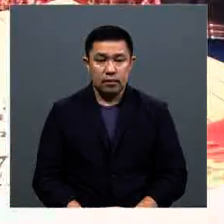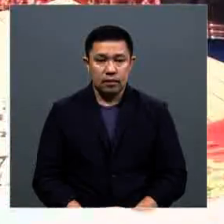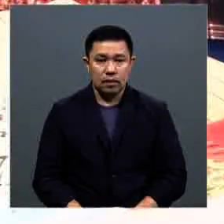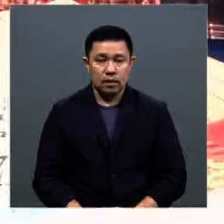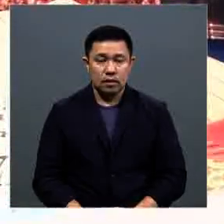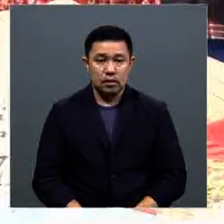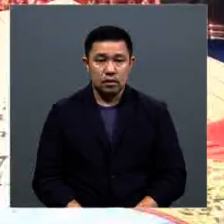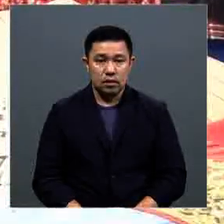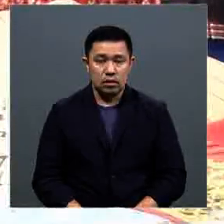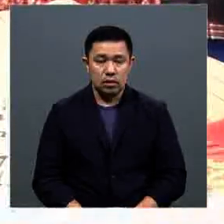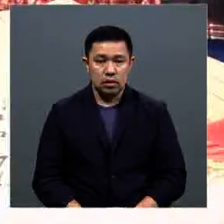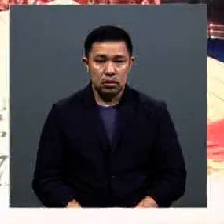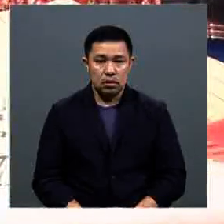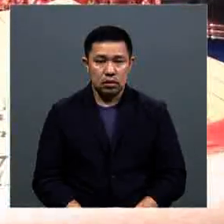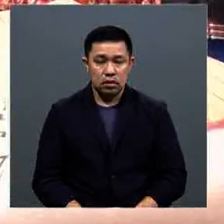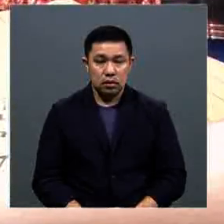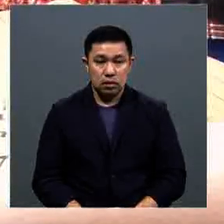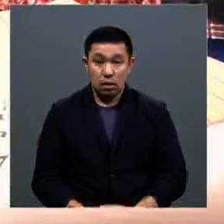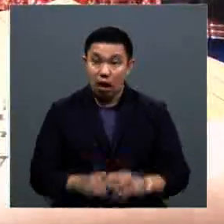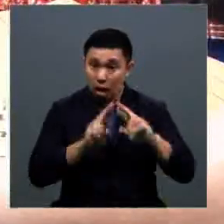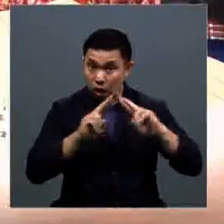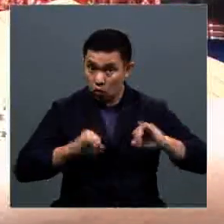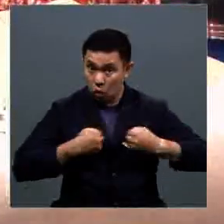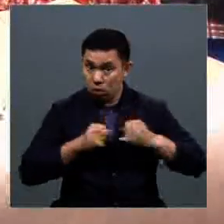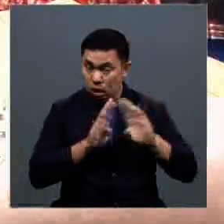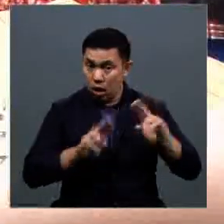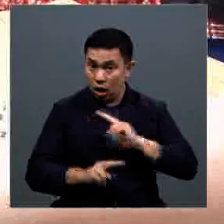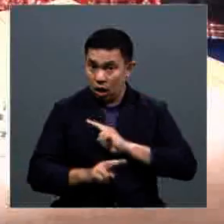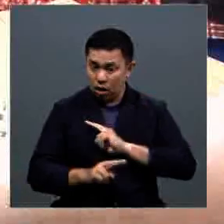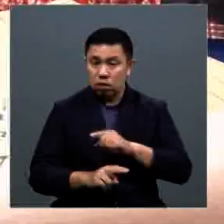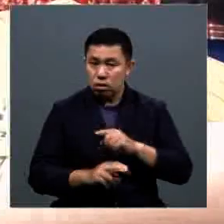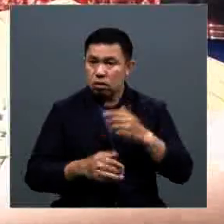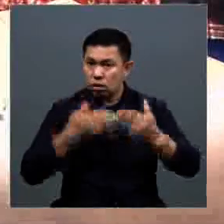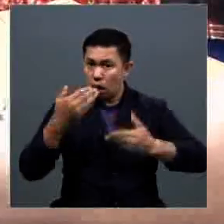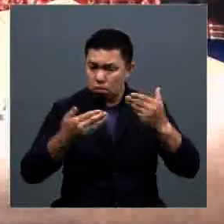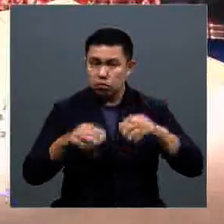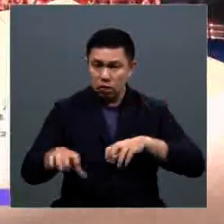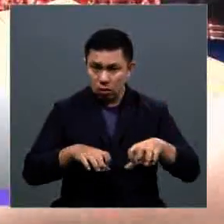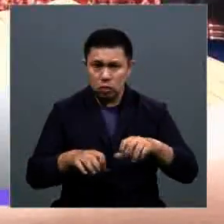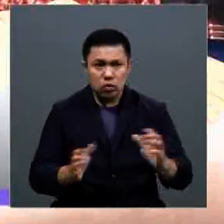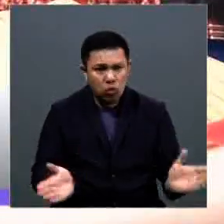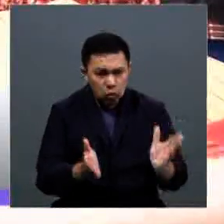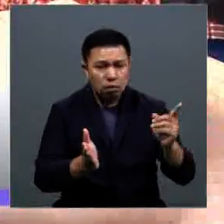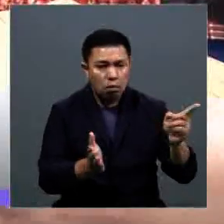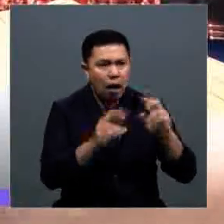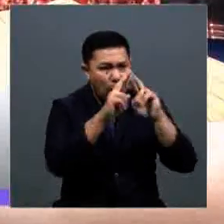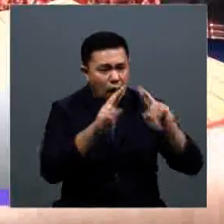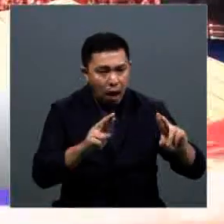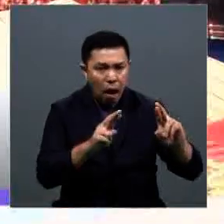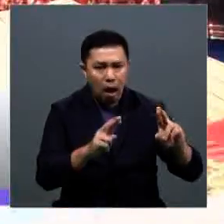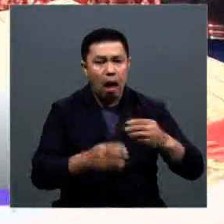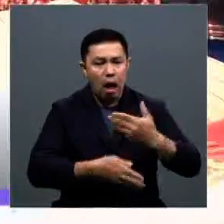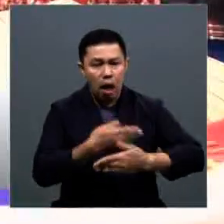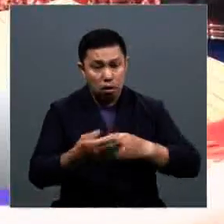ที่เป็นผู้ประกอบการที่เปิดร้านเองการที่ภาครัฐเขามีกิจกรรมแบบนี้ที่ส่งเสริมให้ร้านค้ามาช่วงวันส